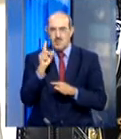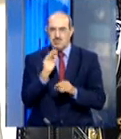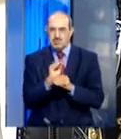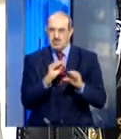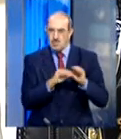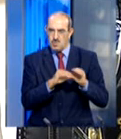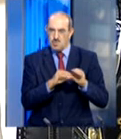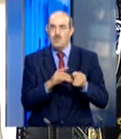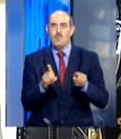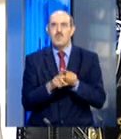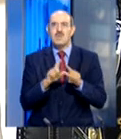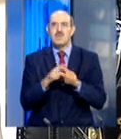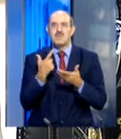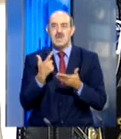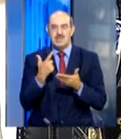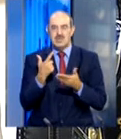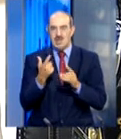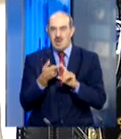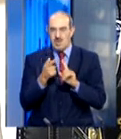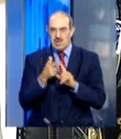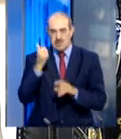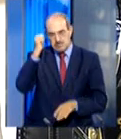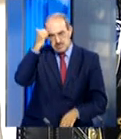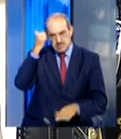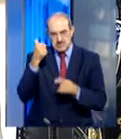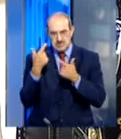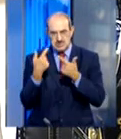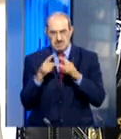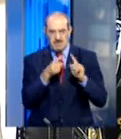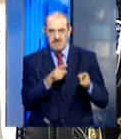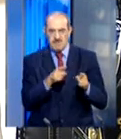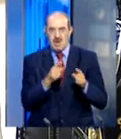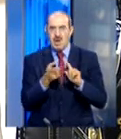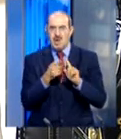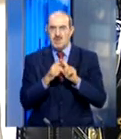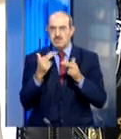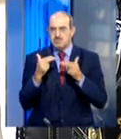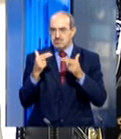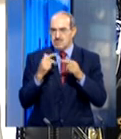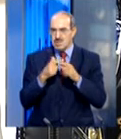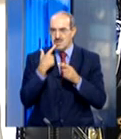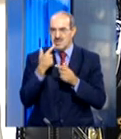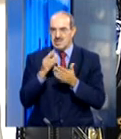السلطات العليا، حيث لمسنا فيها تحسن مؤشرات خاصة فيما يتعلق برفع المساحات المسقية